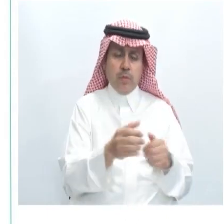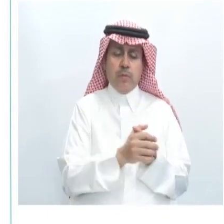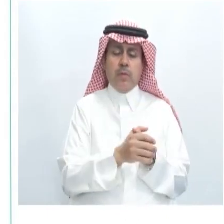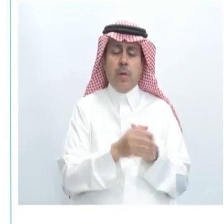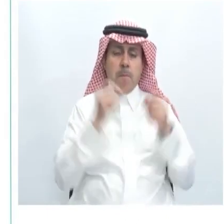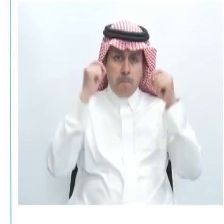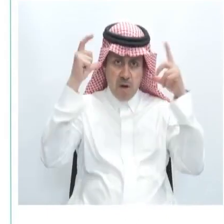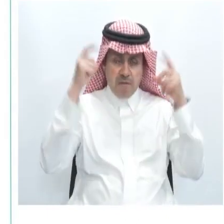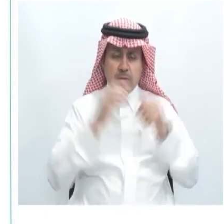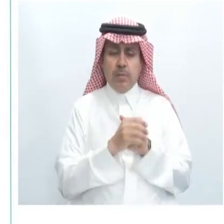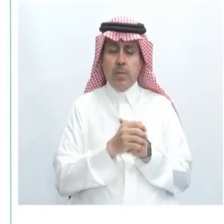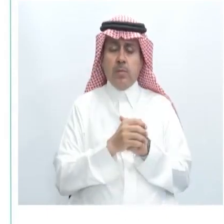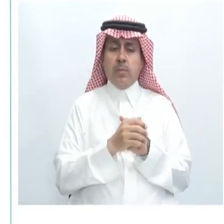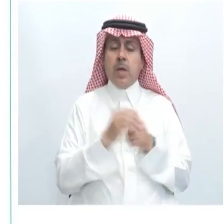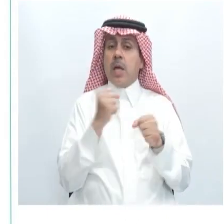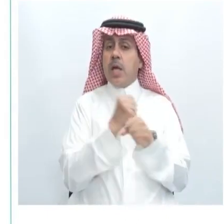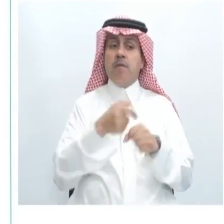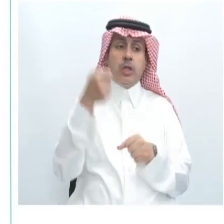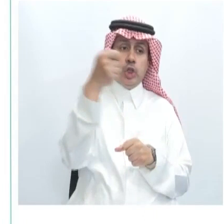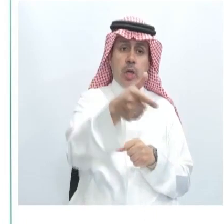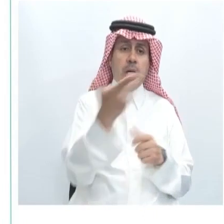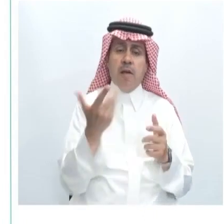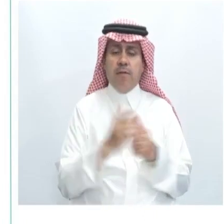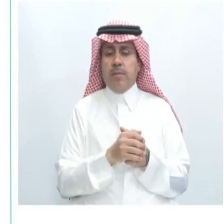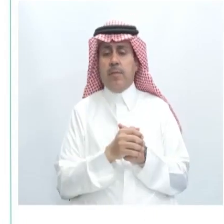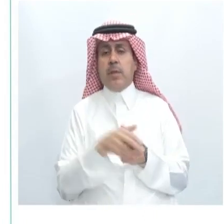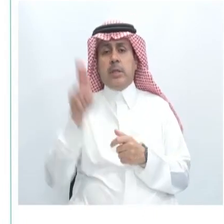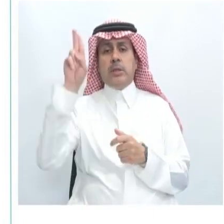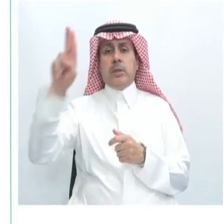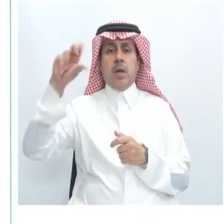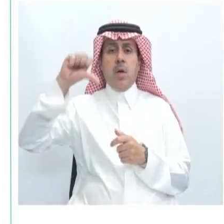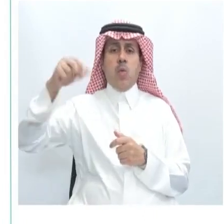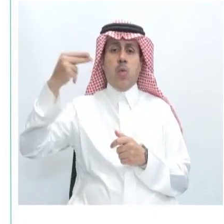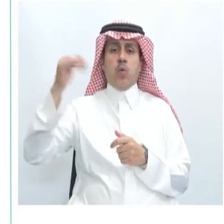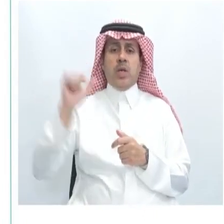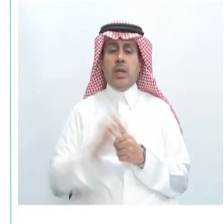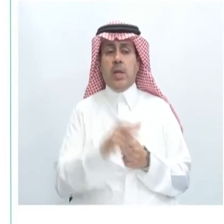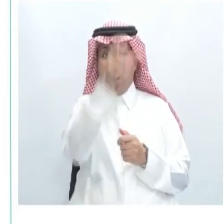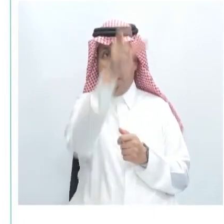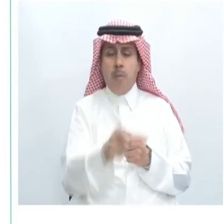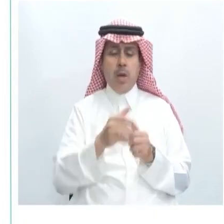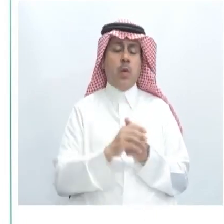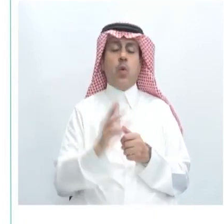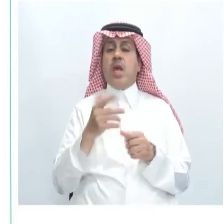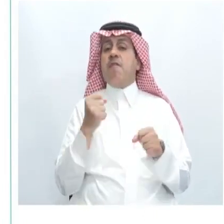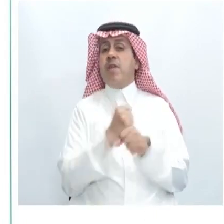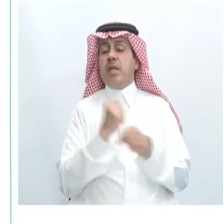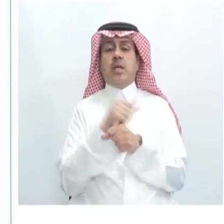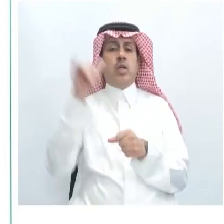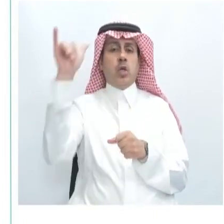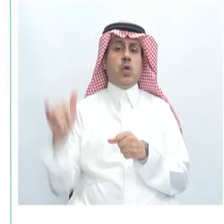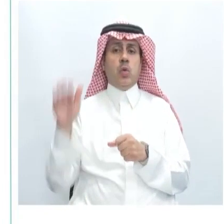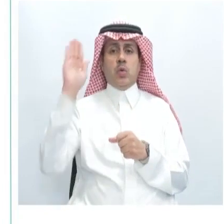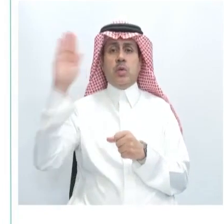لاصاله وكيف يقوم بعمليه الشراء توضيح توعيه بكيفيه الشراء وكيف يستهلك المنتج وكيف